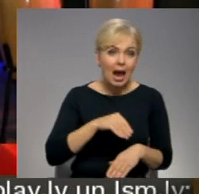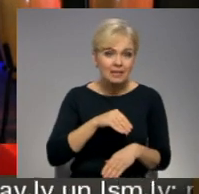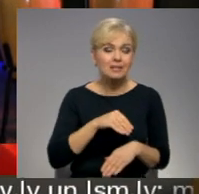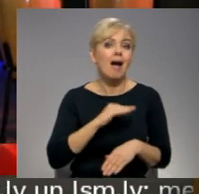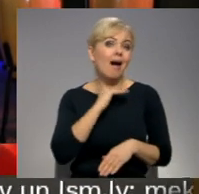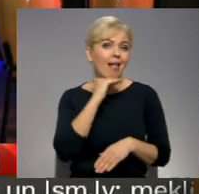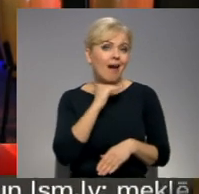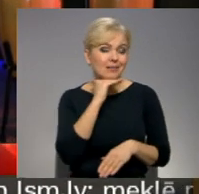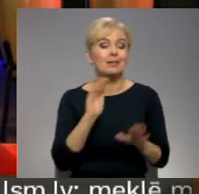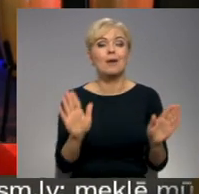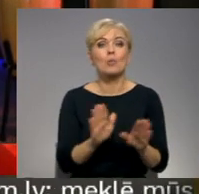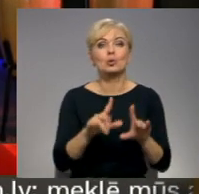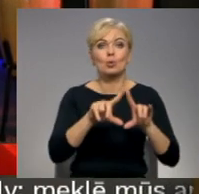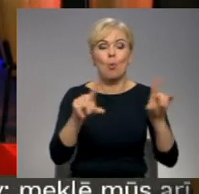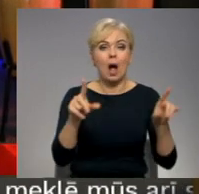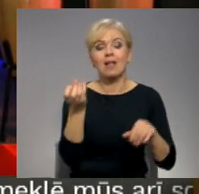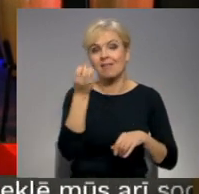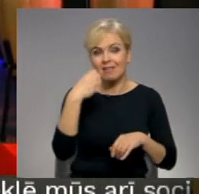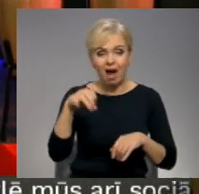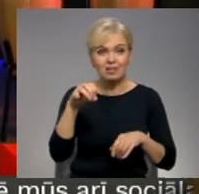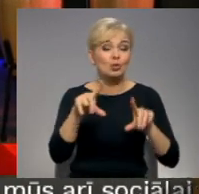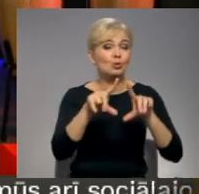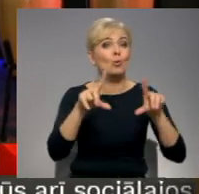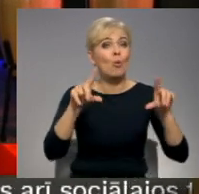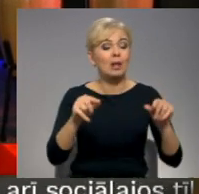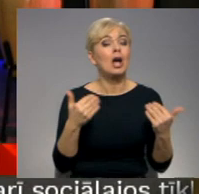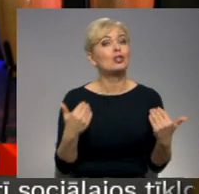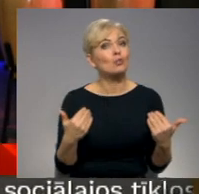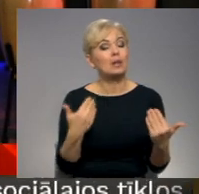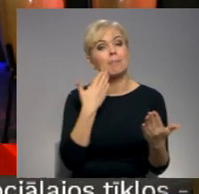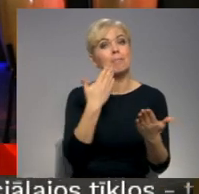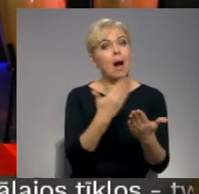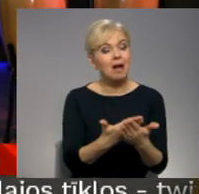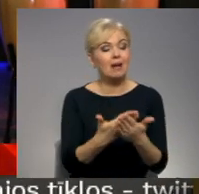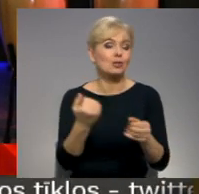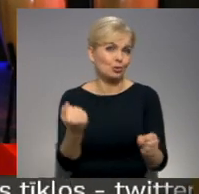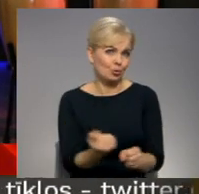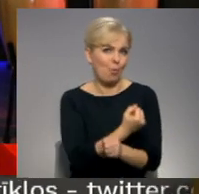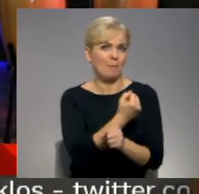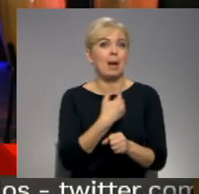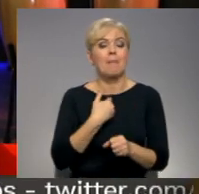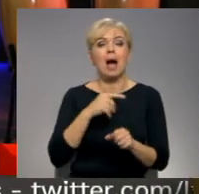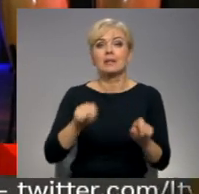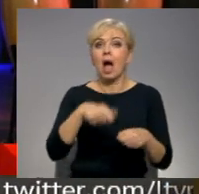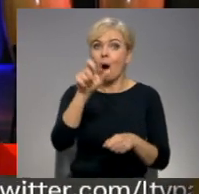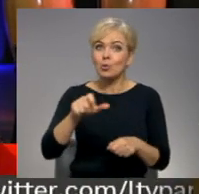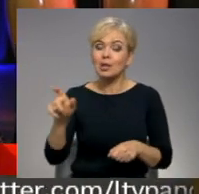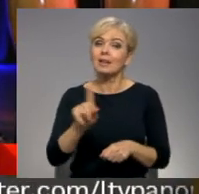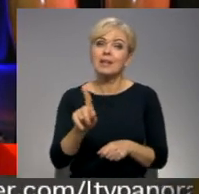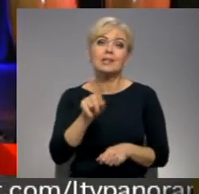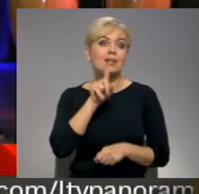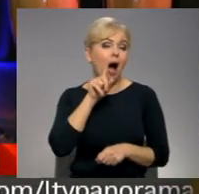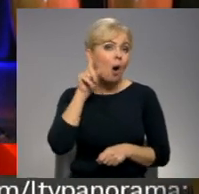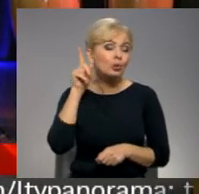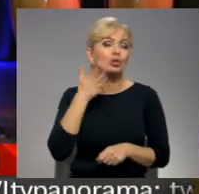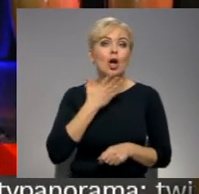klasiska mūzikas skola, Emīla Dārziņa mūzikas skola. Bet mēs šodien parādīsim, ka mēs tomēr esam, mani audzēkņi ir jaunieši, un